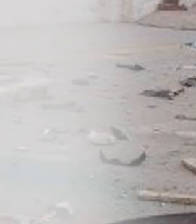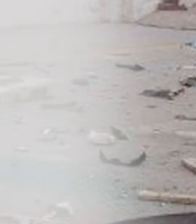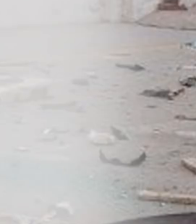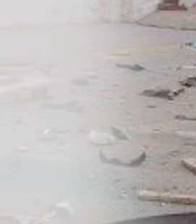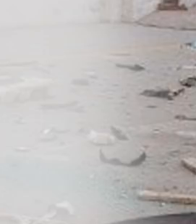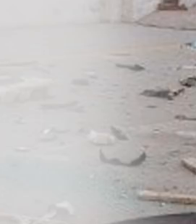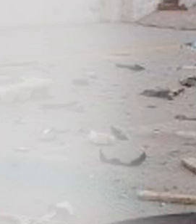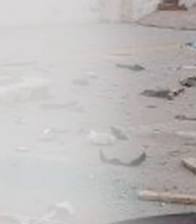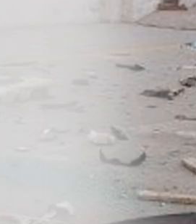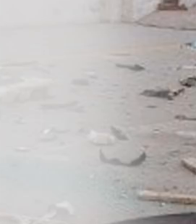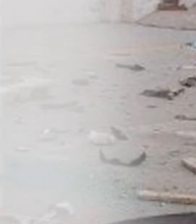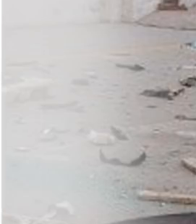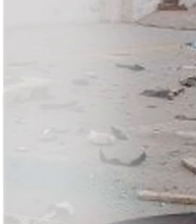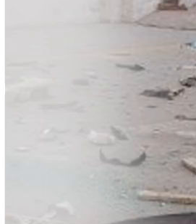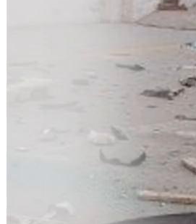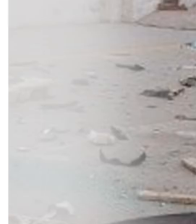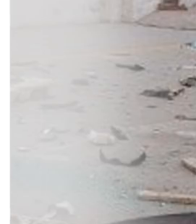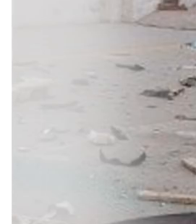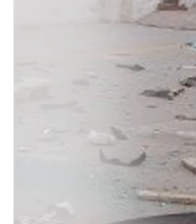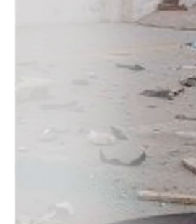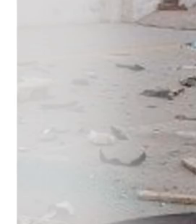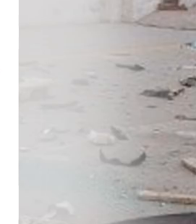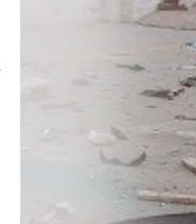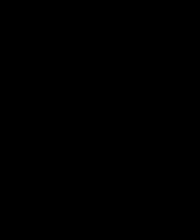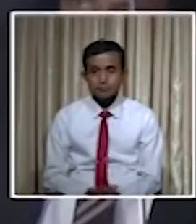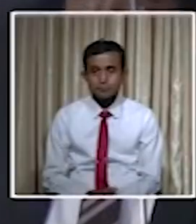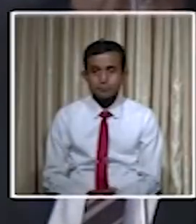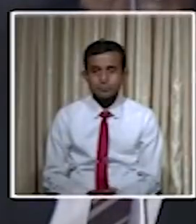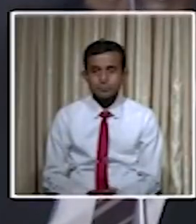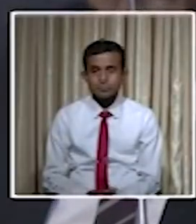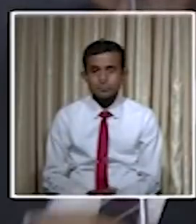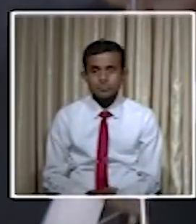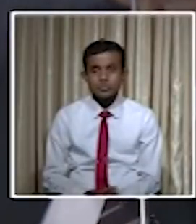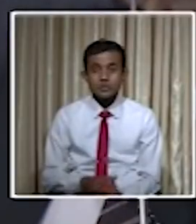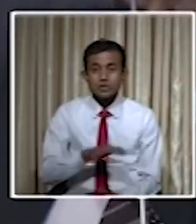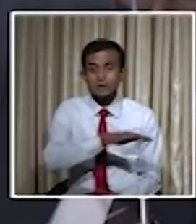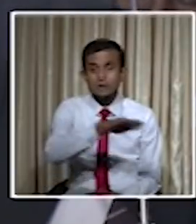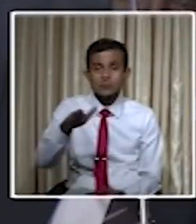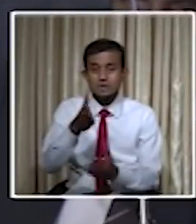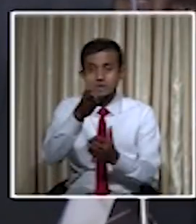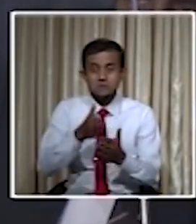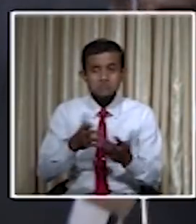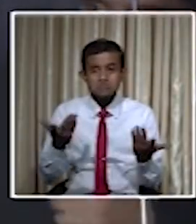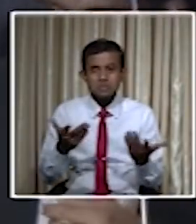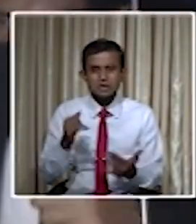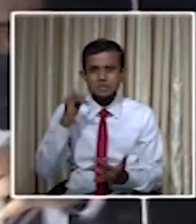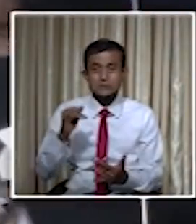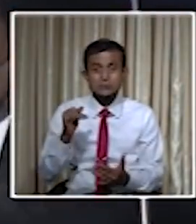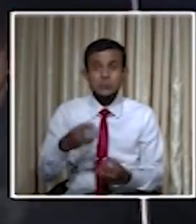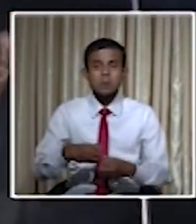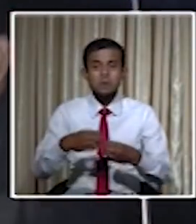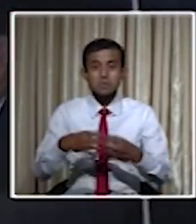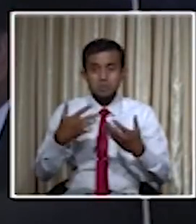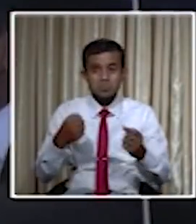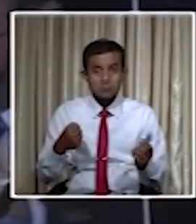உறுதிப்பாட்டை கடைபிடிப்பார் என தாம் நம்புவதாக பிரதமர் மஹிந்த ராஜபக்ச தெரிவித்துள்ளார். மேலும் நாடாளுமன்றத்தில் குறித்த விடயங்கள் தொடர்பில் ஆளும் மற்றும்